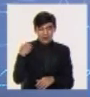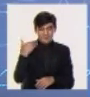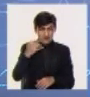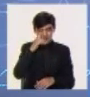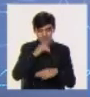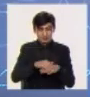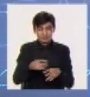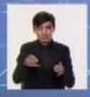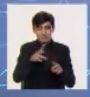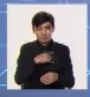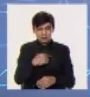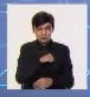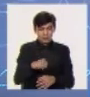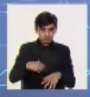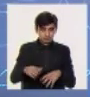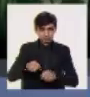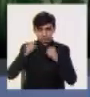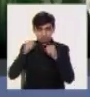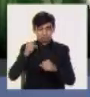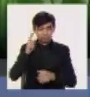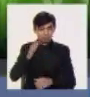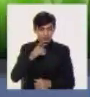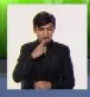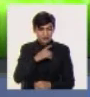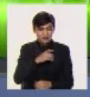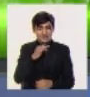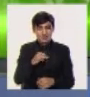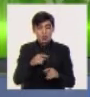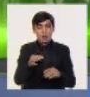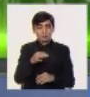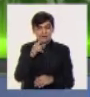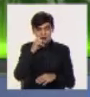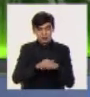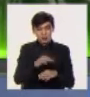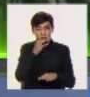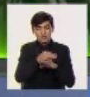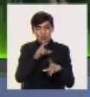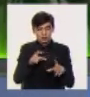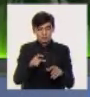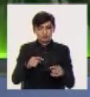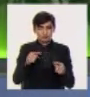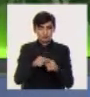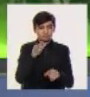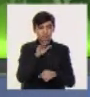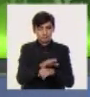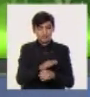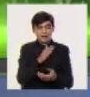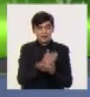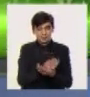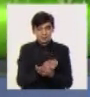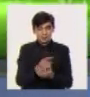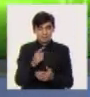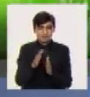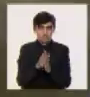үйілген аумаққа өздері алып баруға дайын. Осылайша облыс әкімі жауапты мамандарға тиісті тапсырма берсе деп